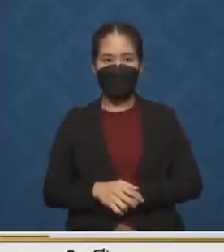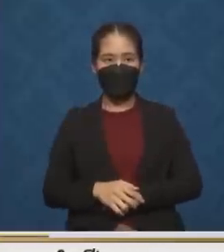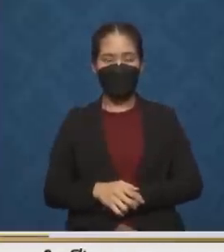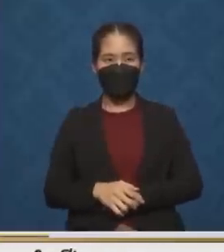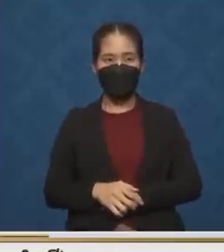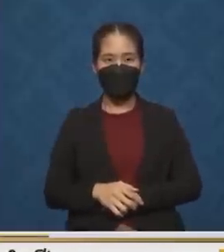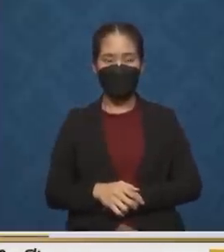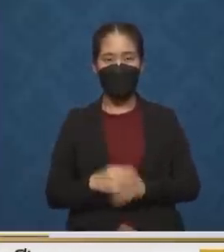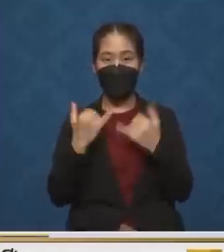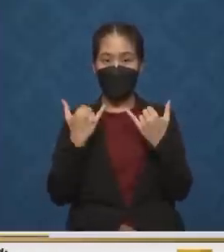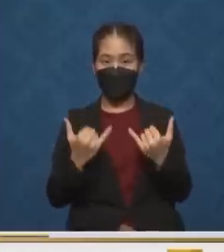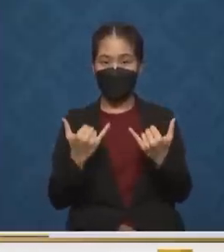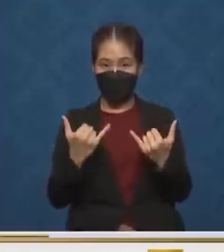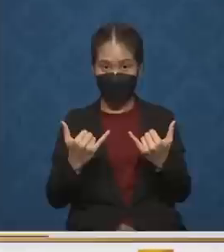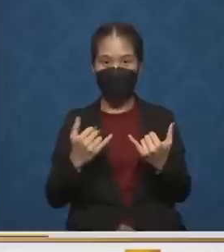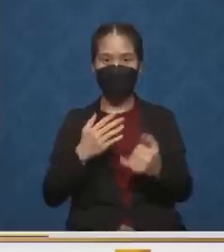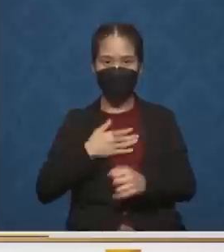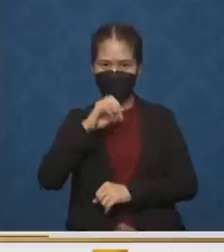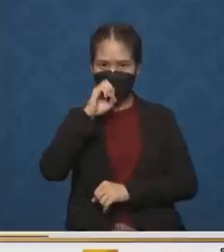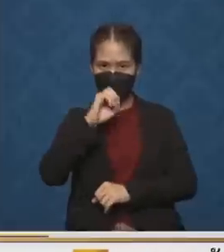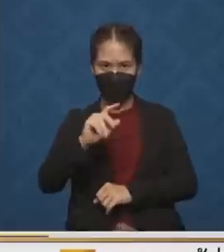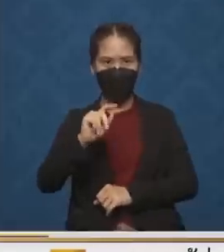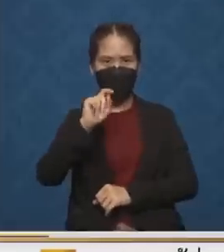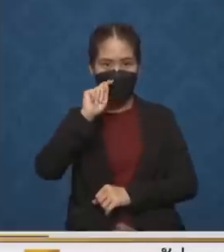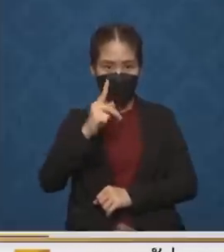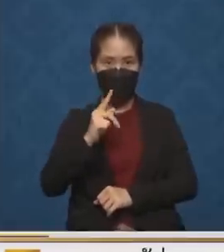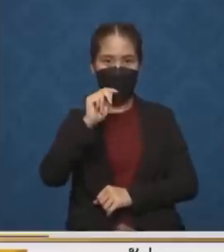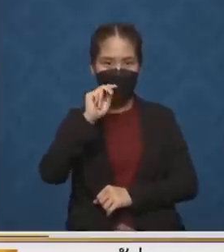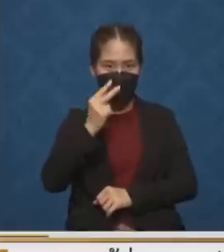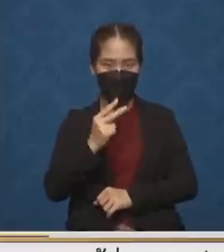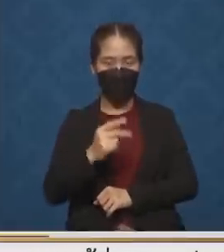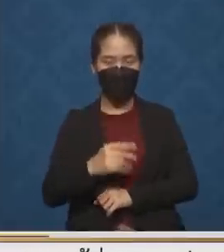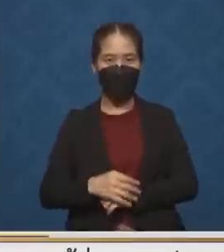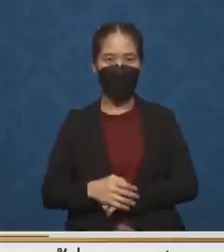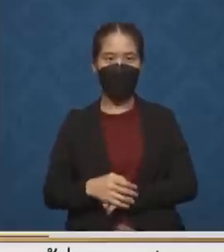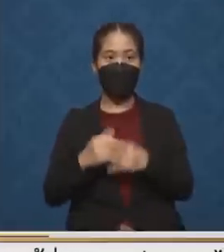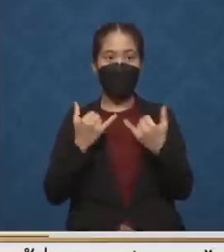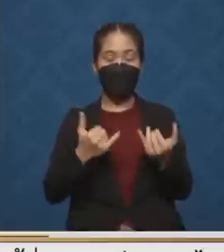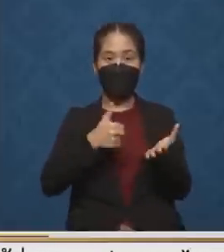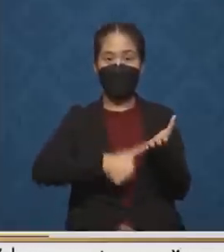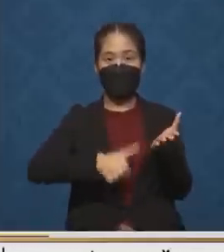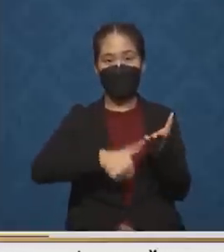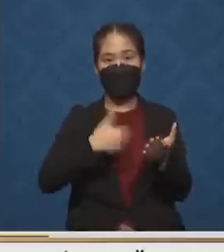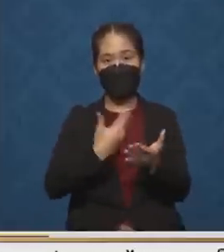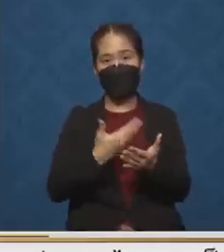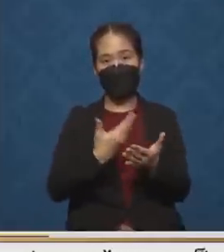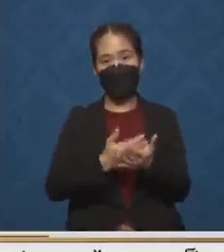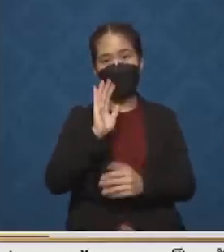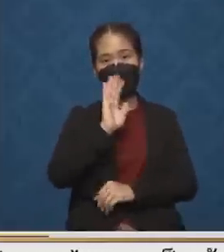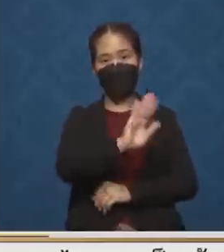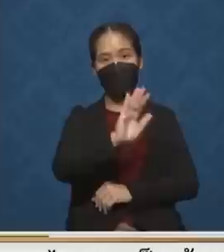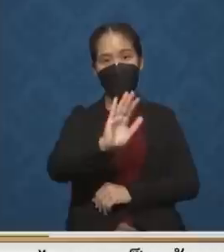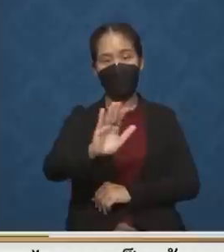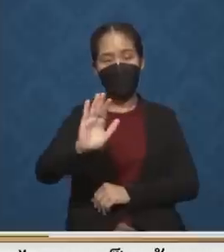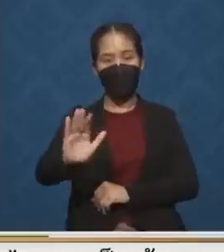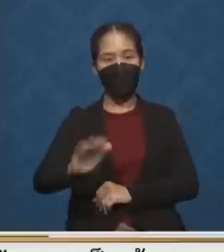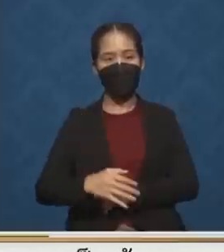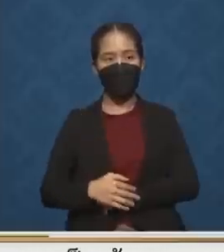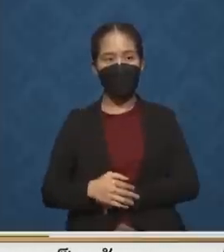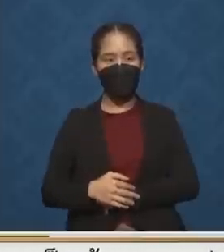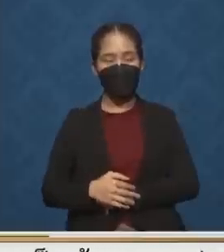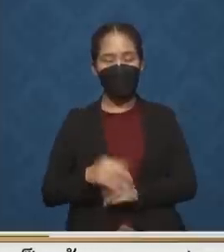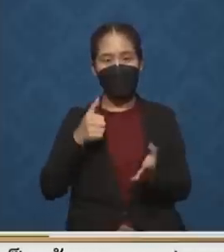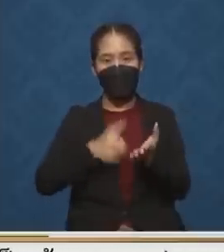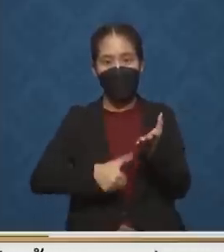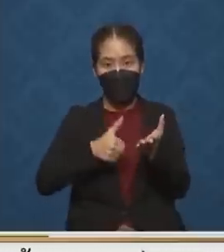นี่คอความเร็วร้ายที่ผมจะย้ำอกครั้งและวันนี้พาสีของพน้พระชาชนแน่นอนครับถูกใช